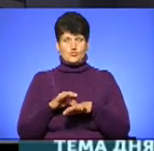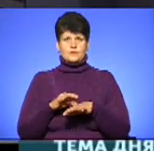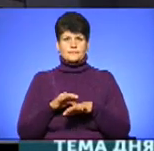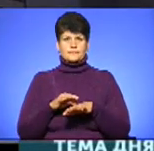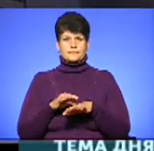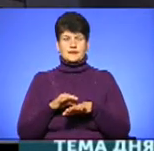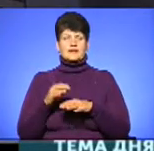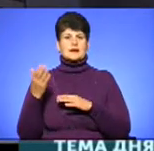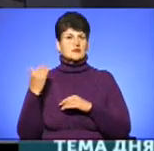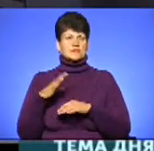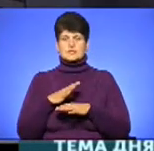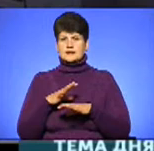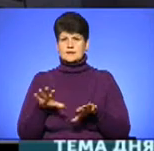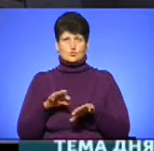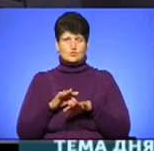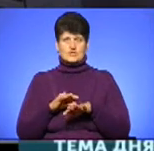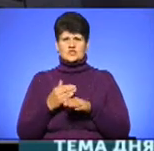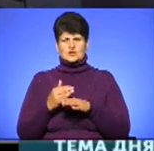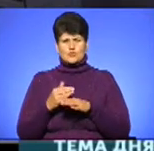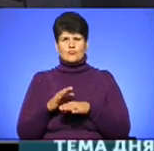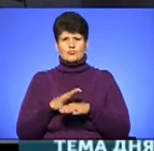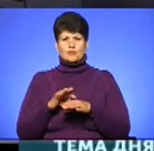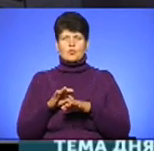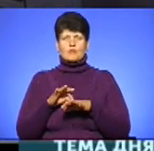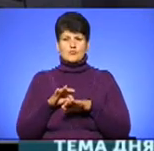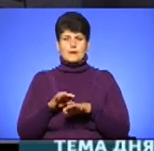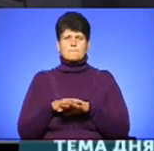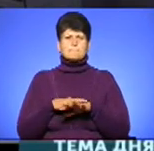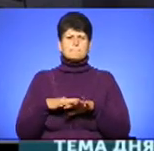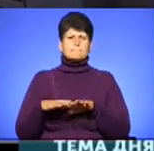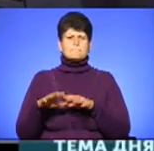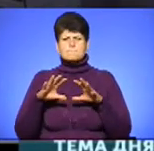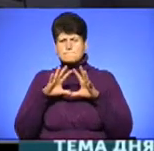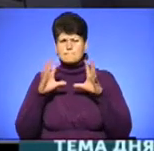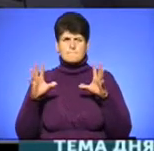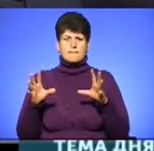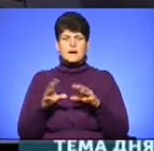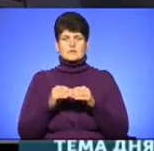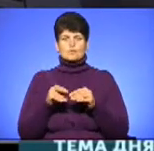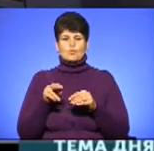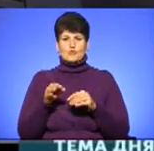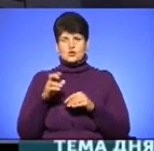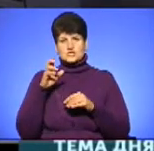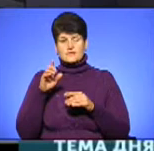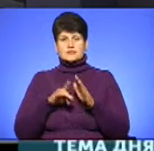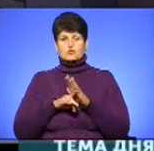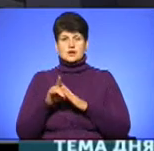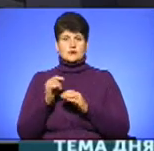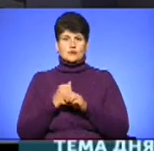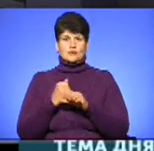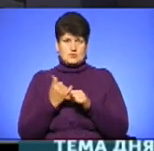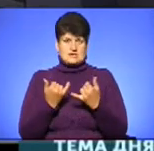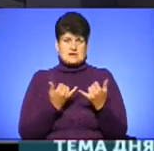того вона не проводилася, частково проводилася, а масово, тотально, скажімо так, як в загальному по державі, це почалося робити от